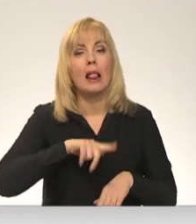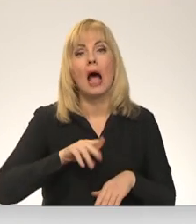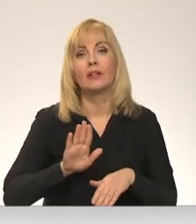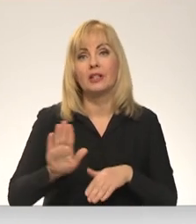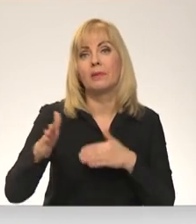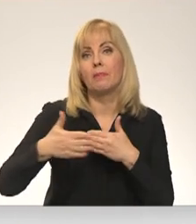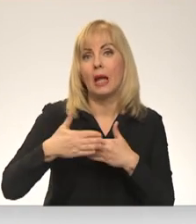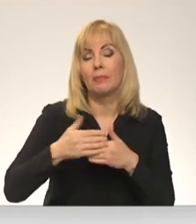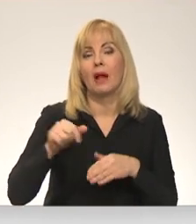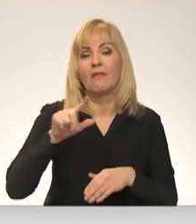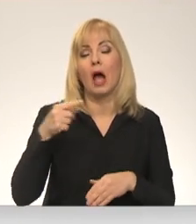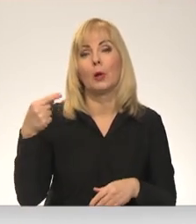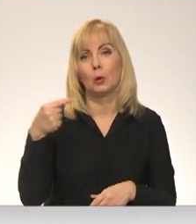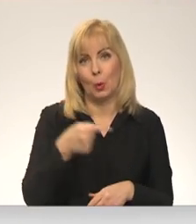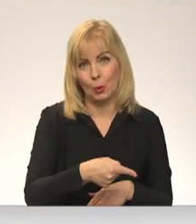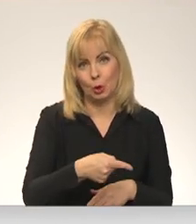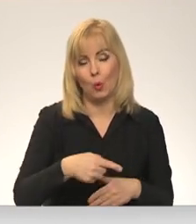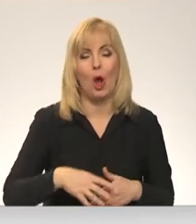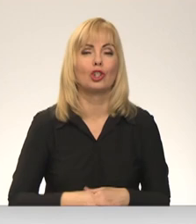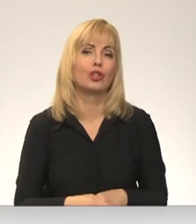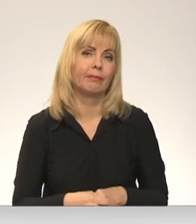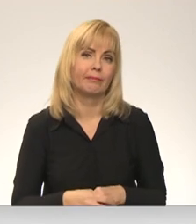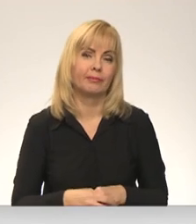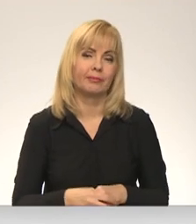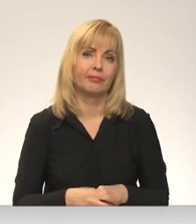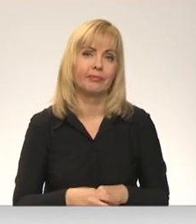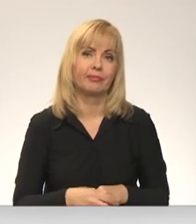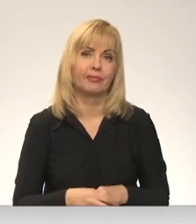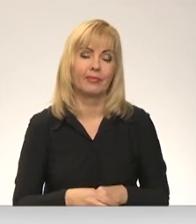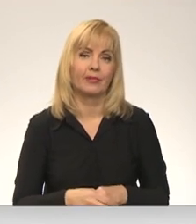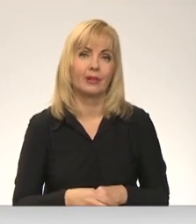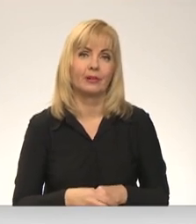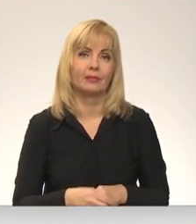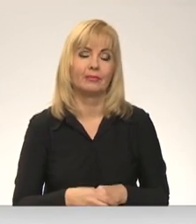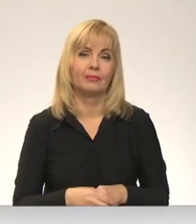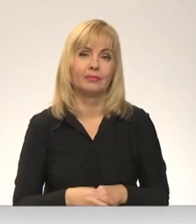vairāki tūkstoši. Sanita Liepiņa, Terēze Matesone, Ģirds Grenavicis, TV9 Pakalni.